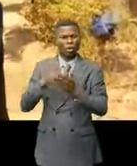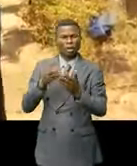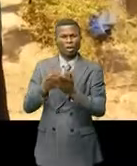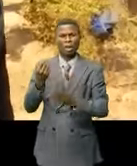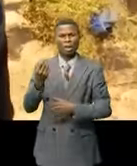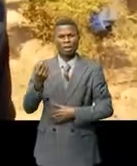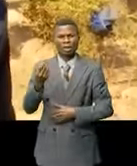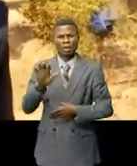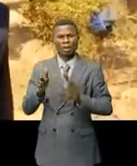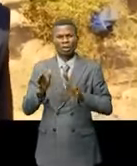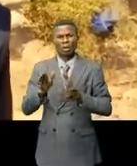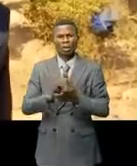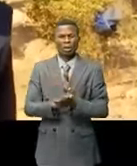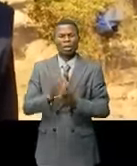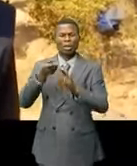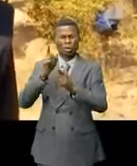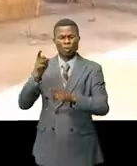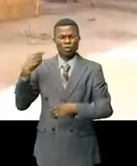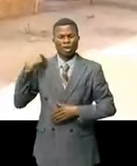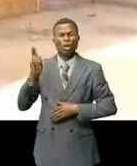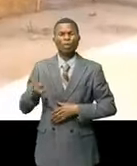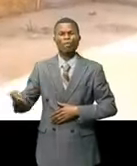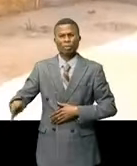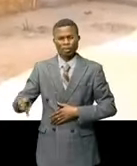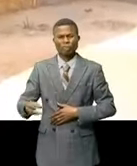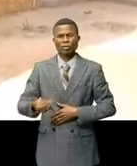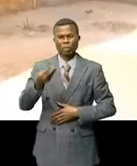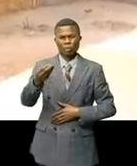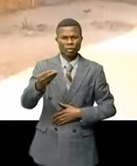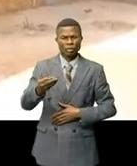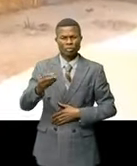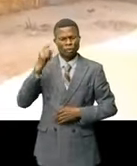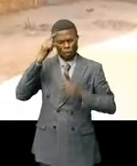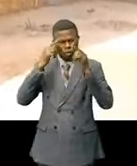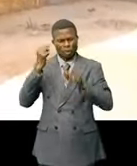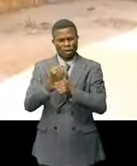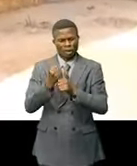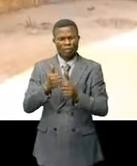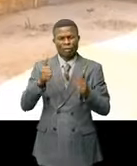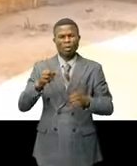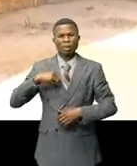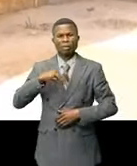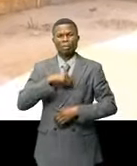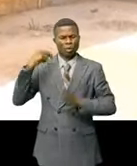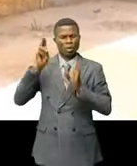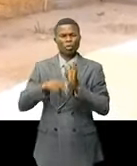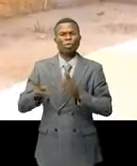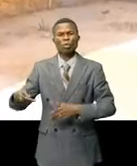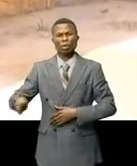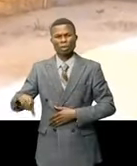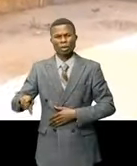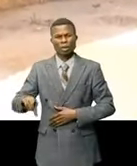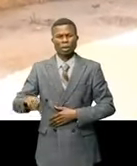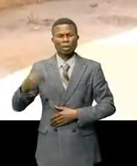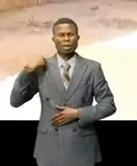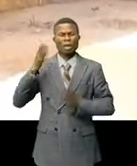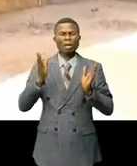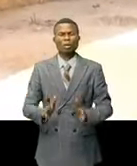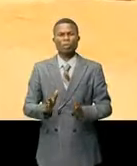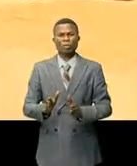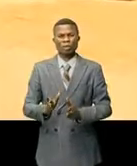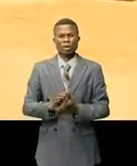de... du gouvernement provincial. Soucieux des bonnes conditions de travail des membres du gouvernement provincial, le gouverneur est